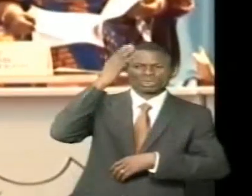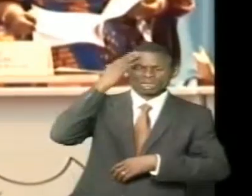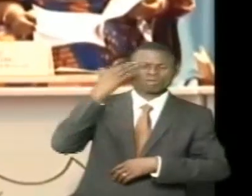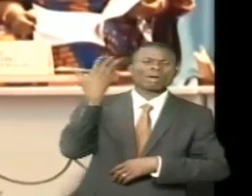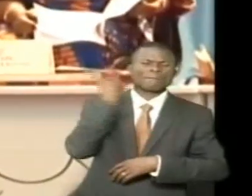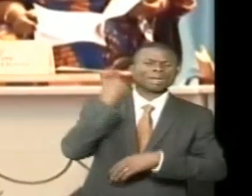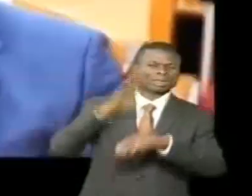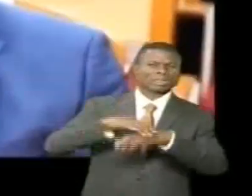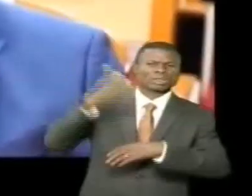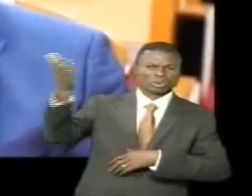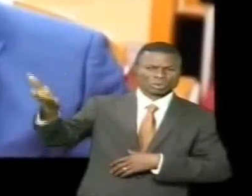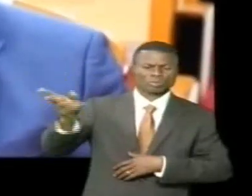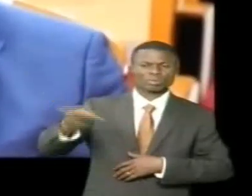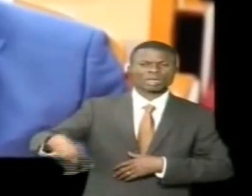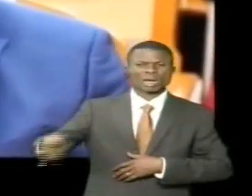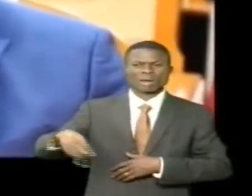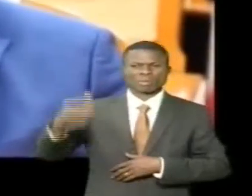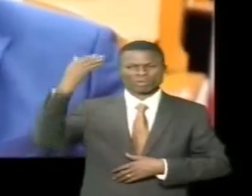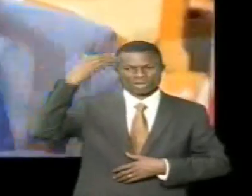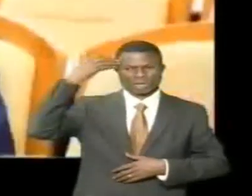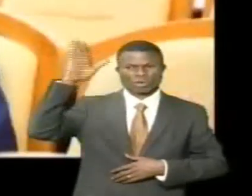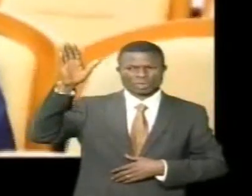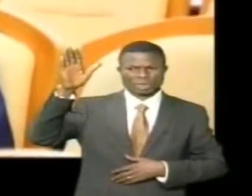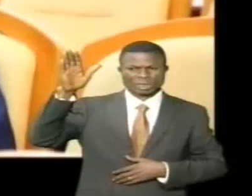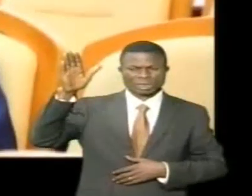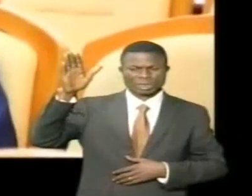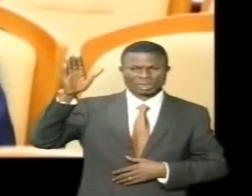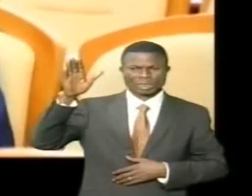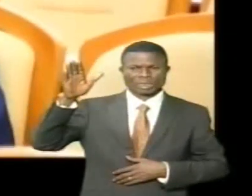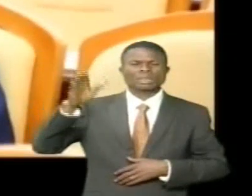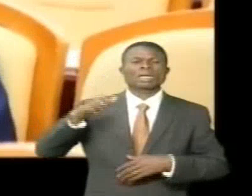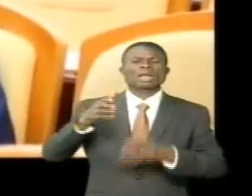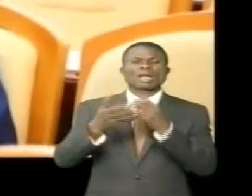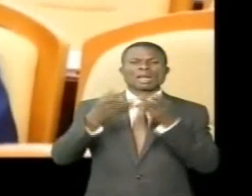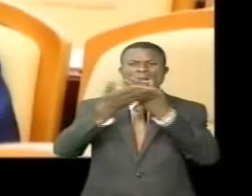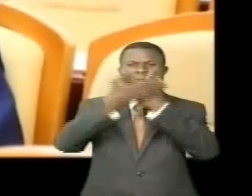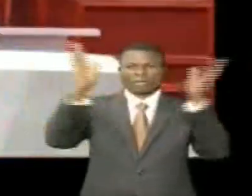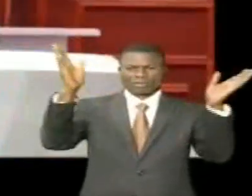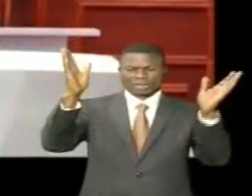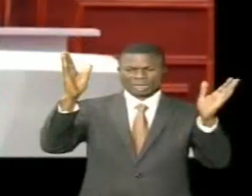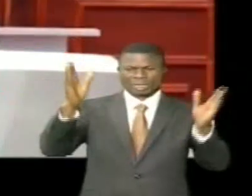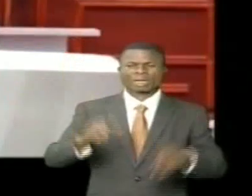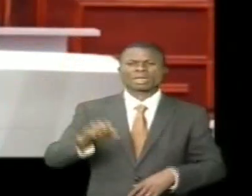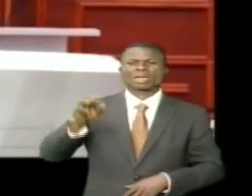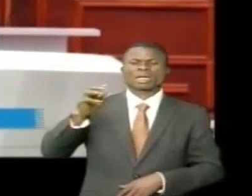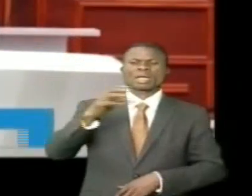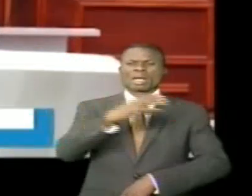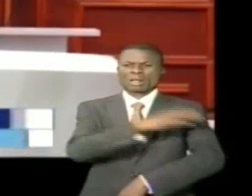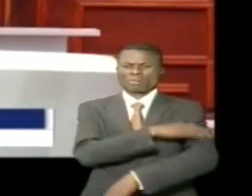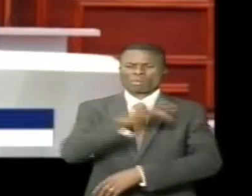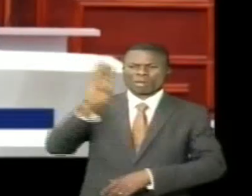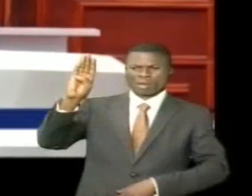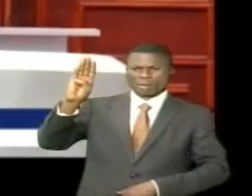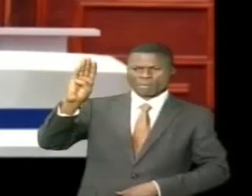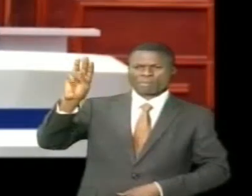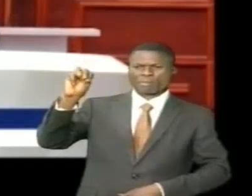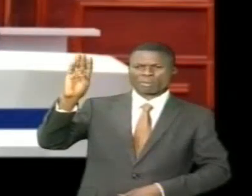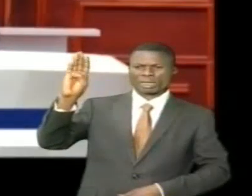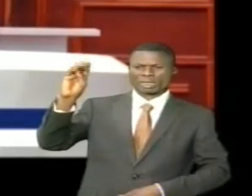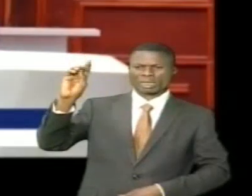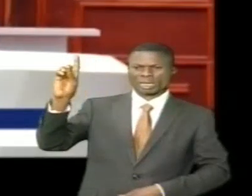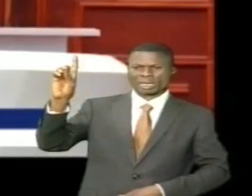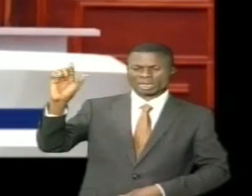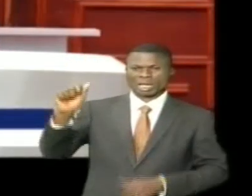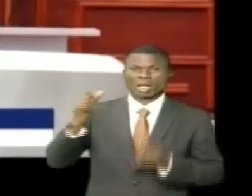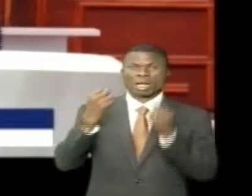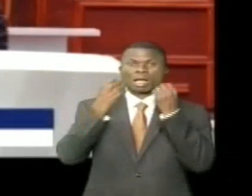nationale. La province de l'Équateur, par la ville de Mbandaka et le territoire de Bolomba, a été surprise